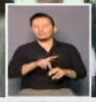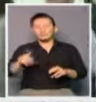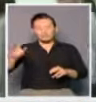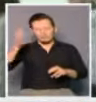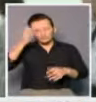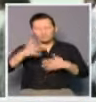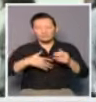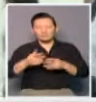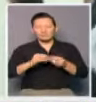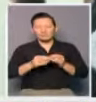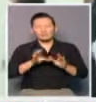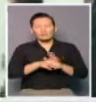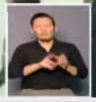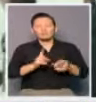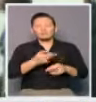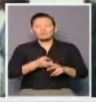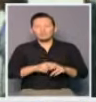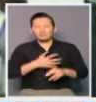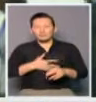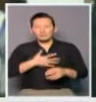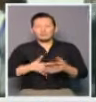научные проблемы, которые волнуют все